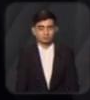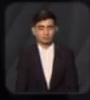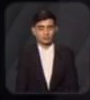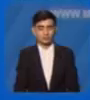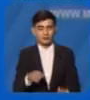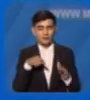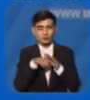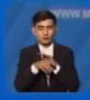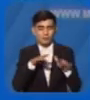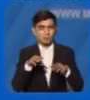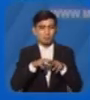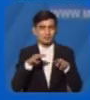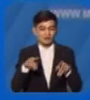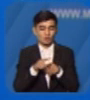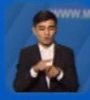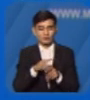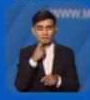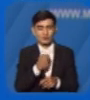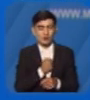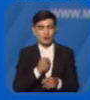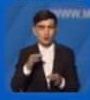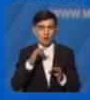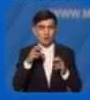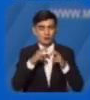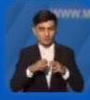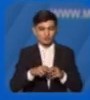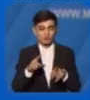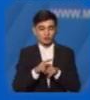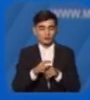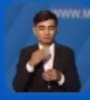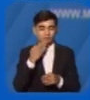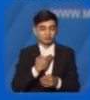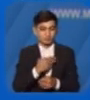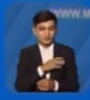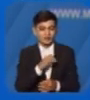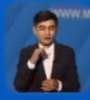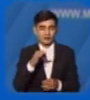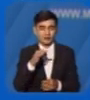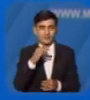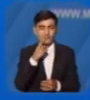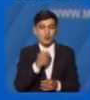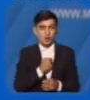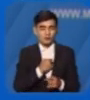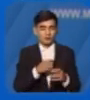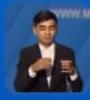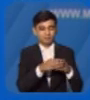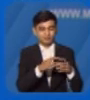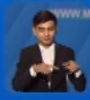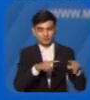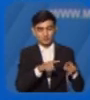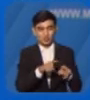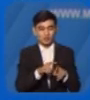Ішкі істер министрлігі әскери тергеу басқармасын сұрауы бойынша әскери бөліммен